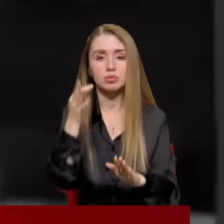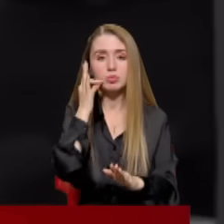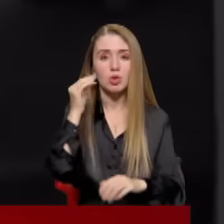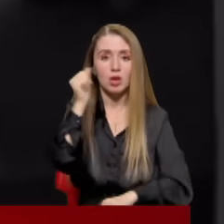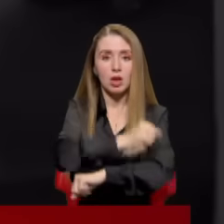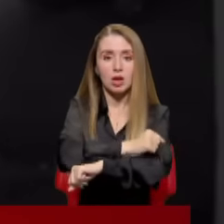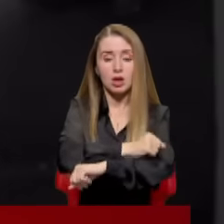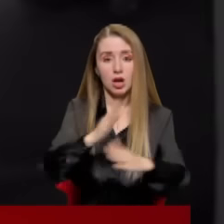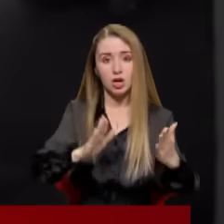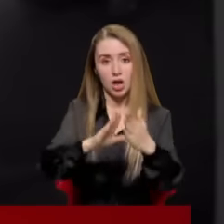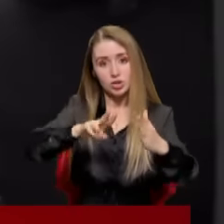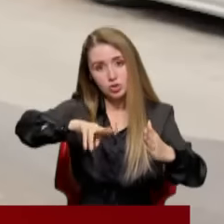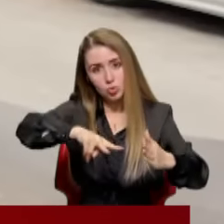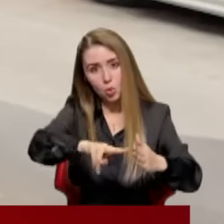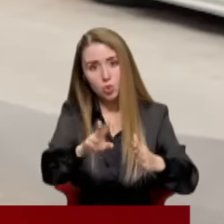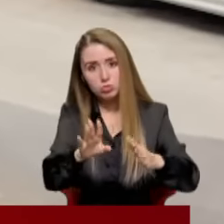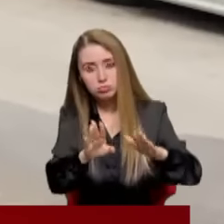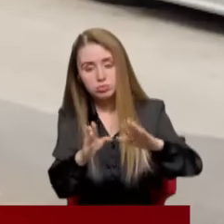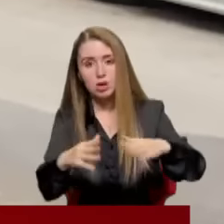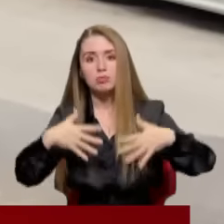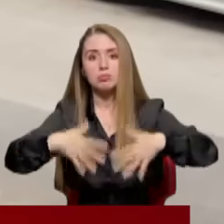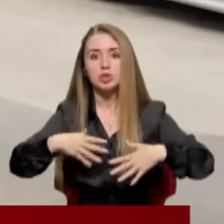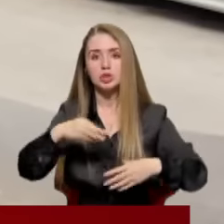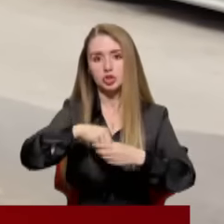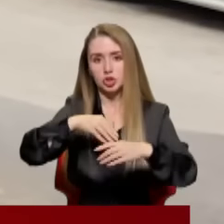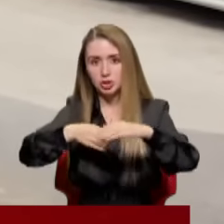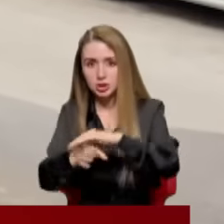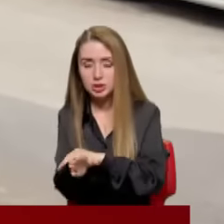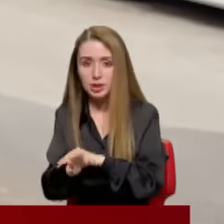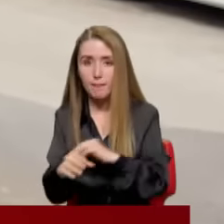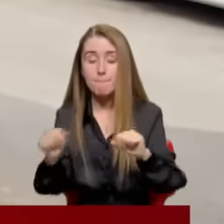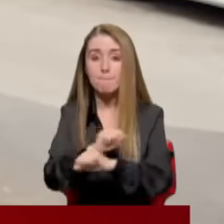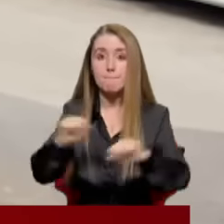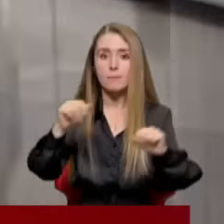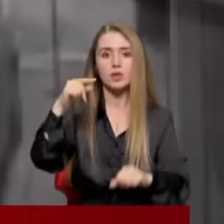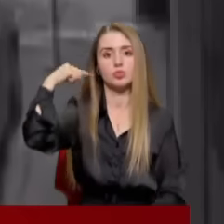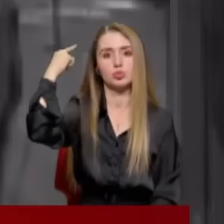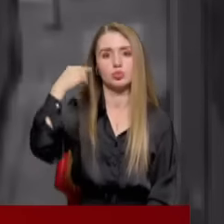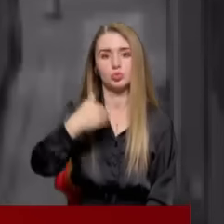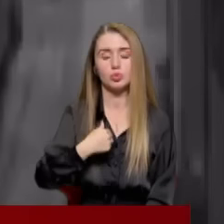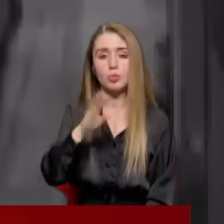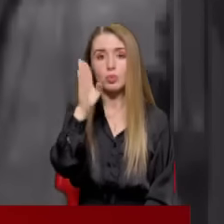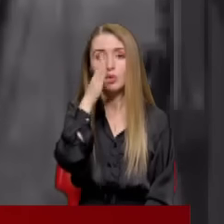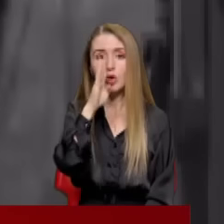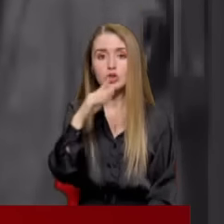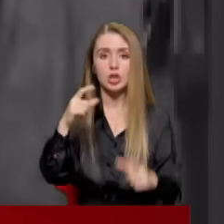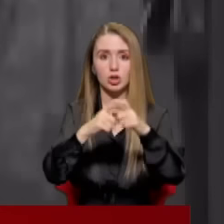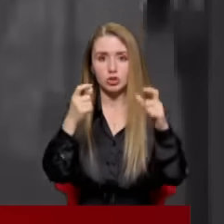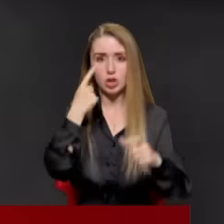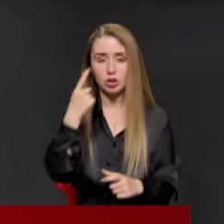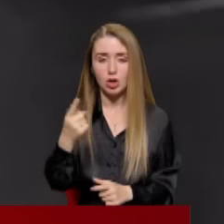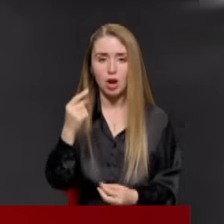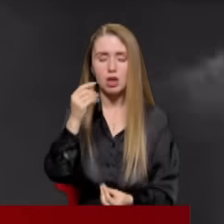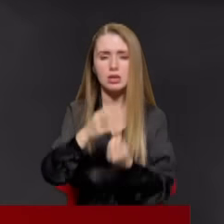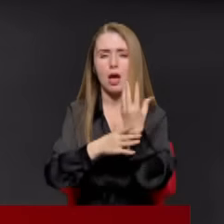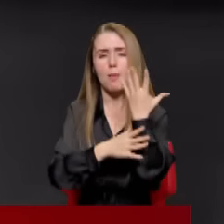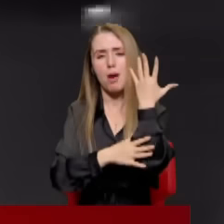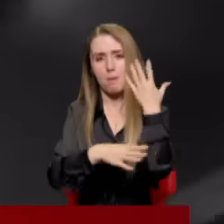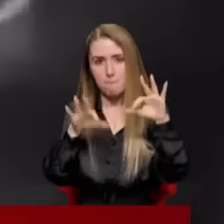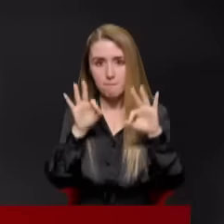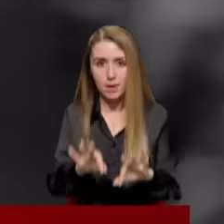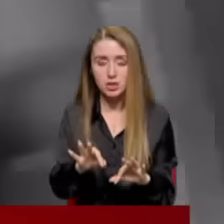karşı şeride gelme sebebiyle ben panik deyip içeriye kaçtım ve patlayacağını düşündüm. Kocaeli'nin Gölcük ilçesinde gün ağarmaya